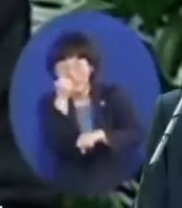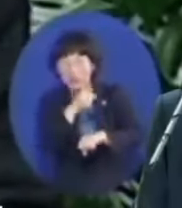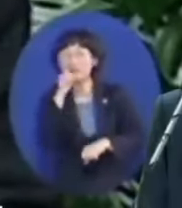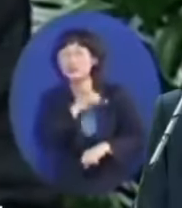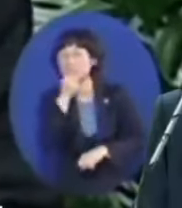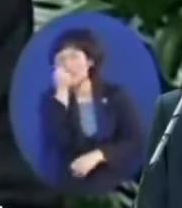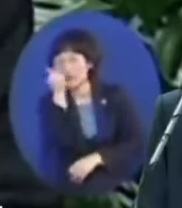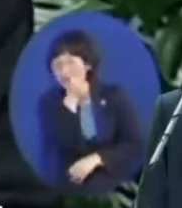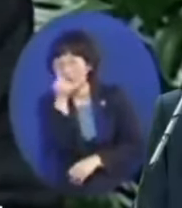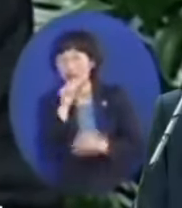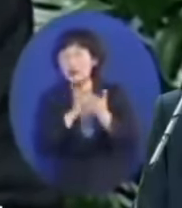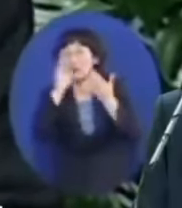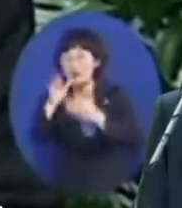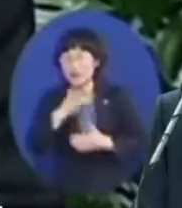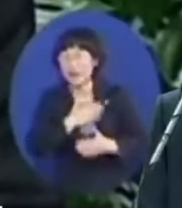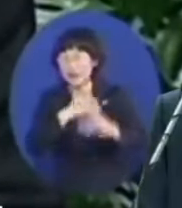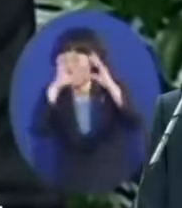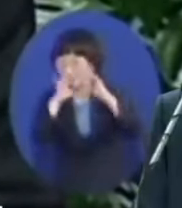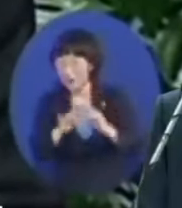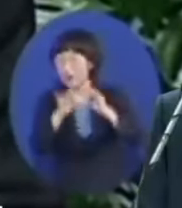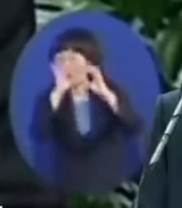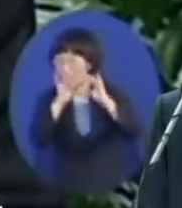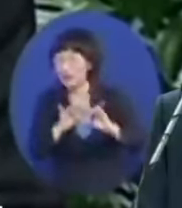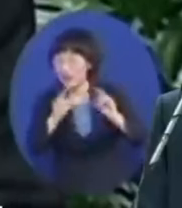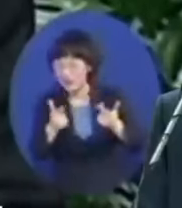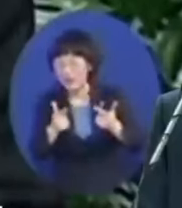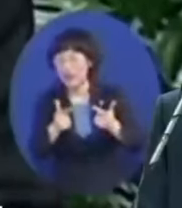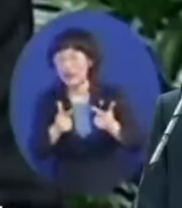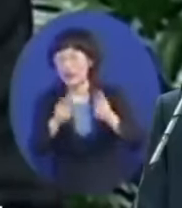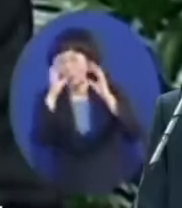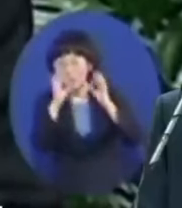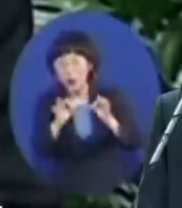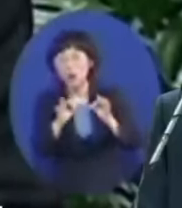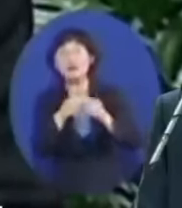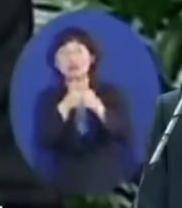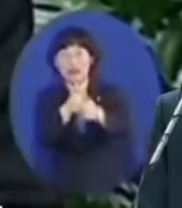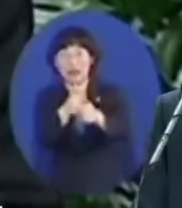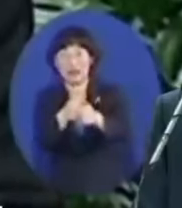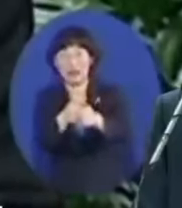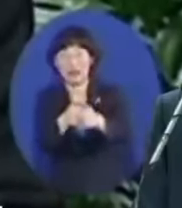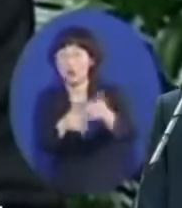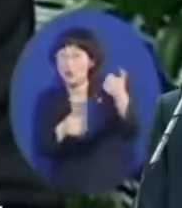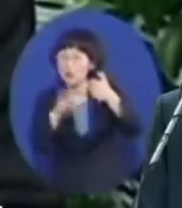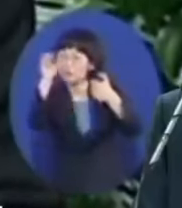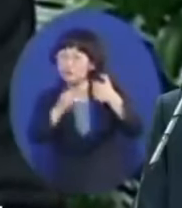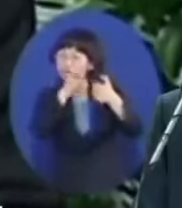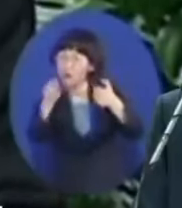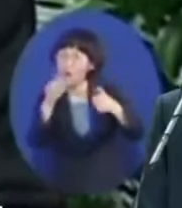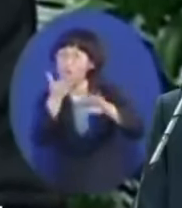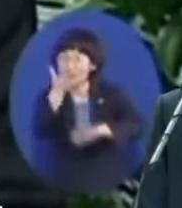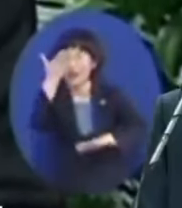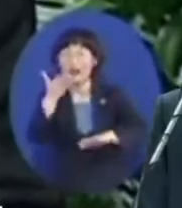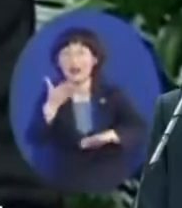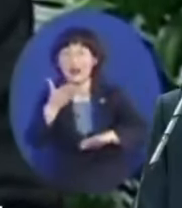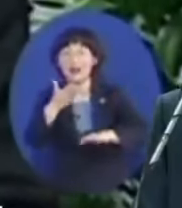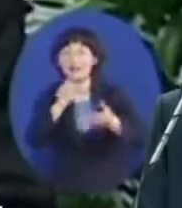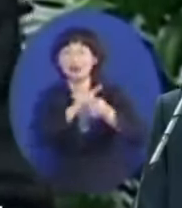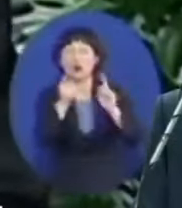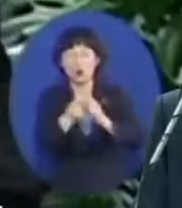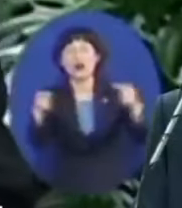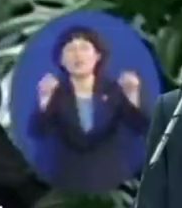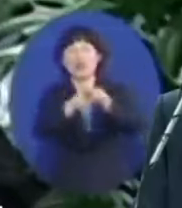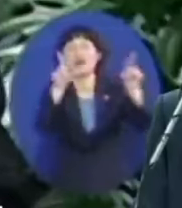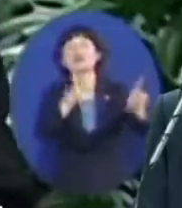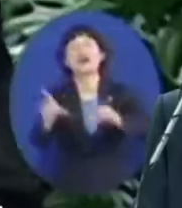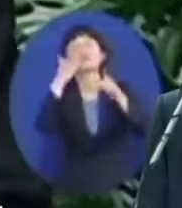알고 나하고 조화가 되는지 아닌지 보아서 최소한도 50% 이상이 되면 서로 함께 살 수